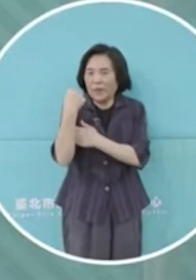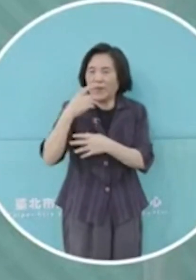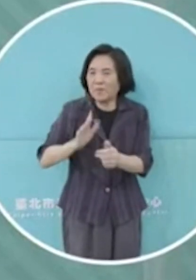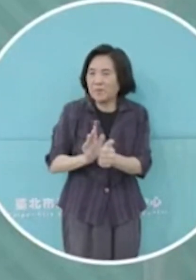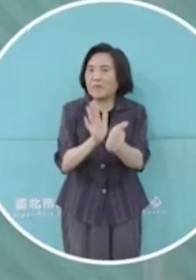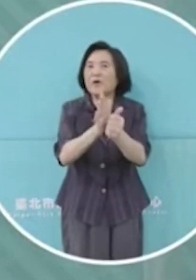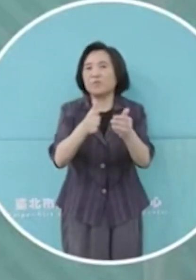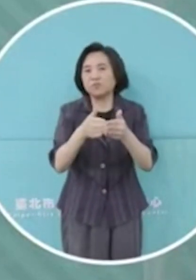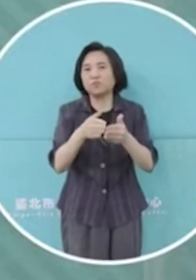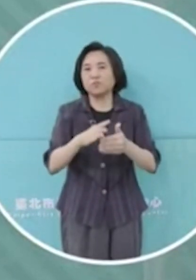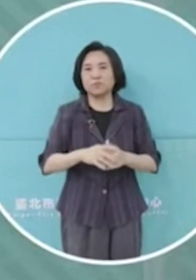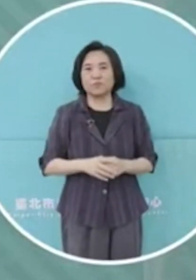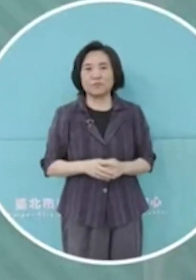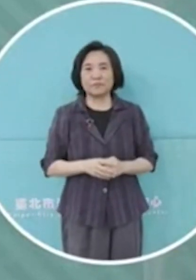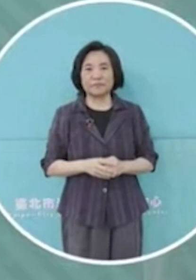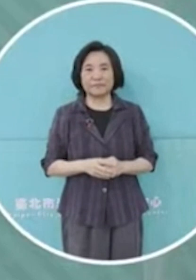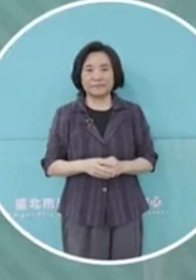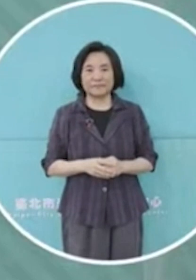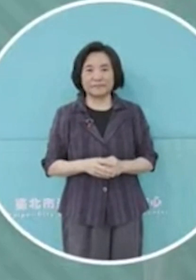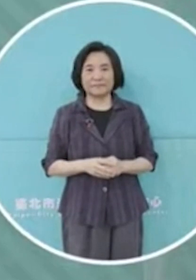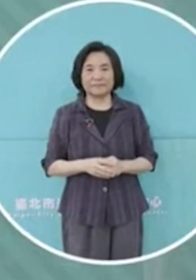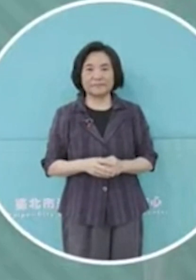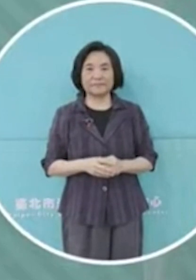气，你知道吗？特别是，